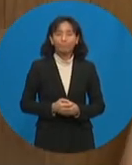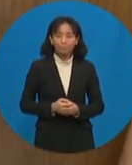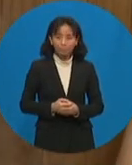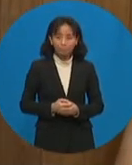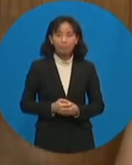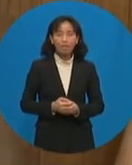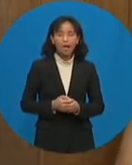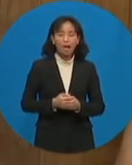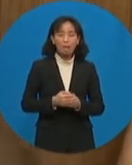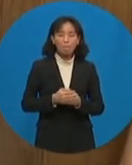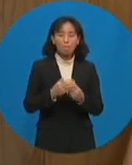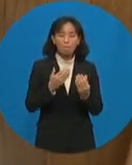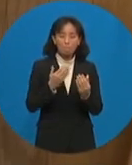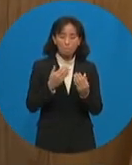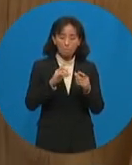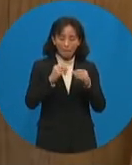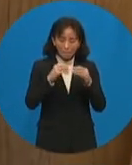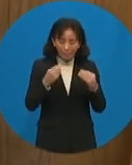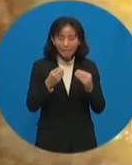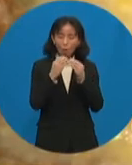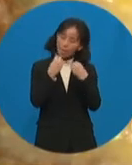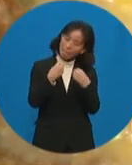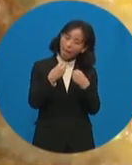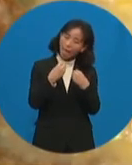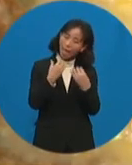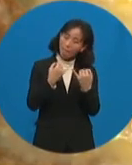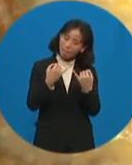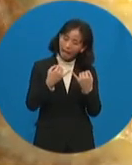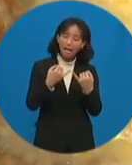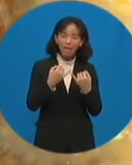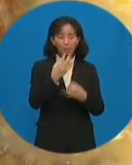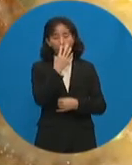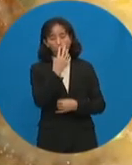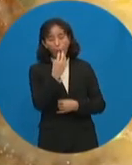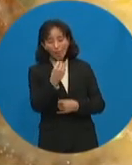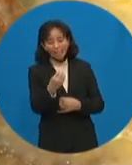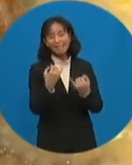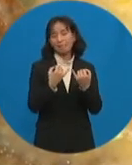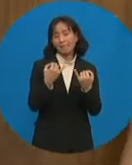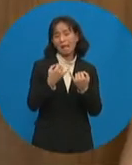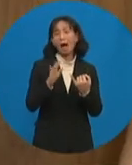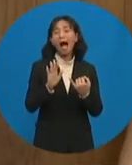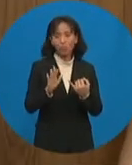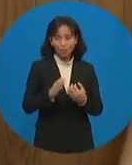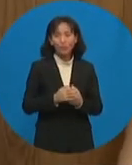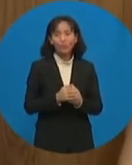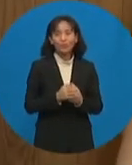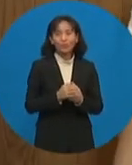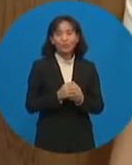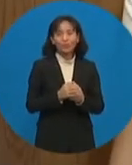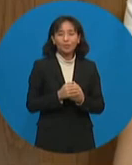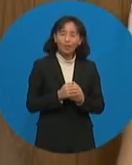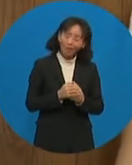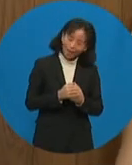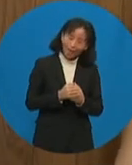パリパリっとしたおせんべいのような感覚かと思いきや、ちょっともっちりとした感覚も残っていて、また食感が変わって面